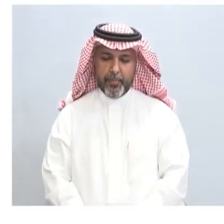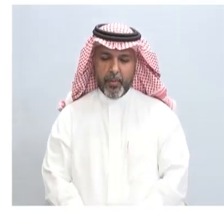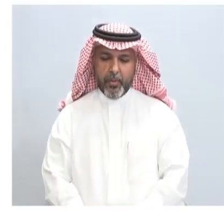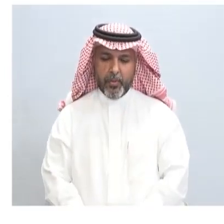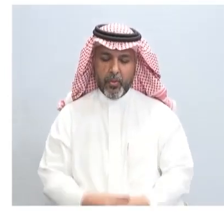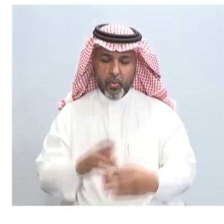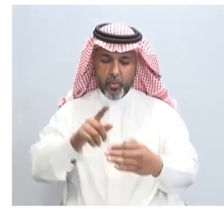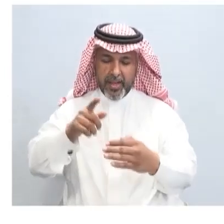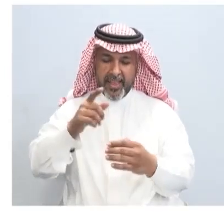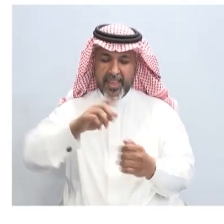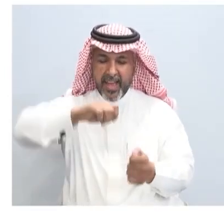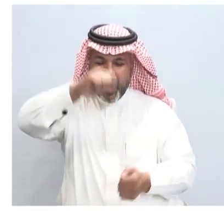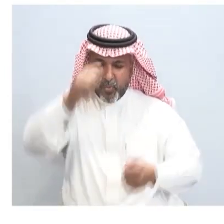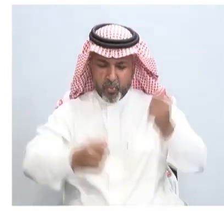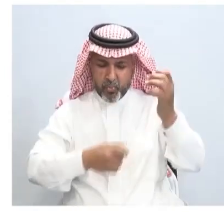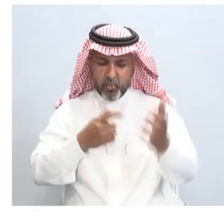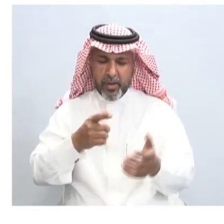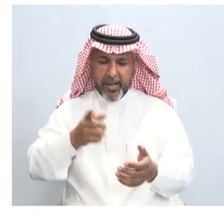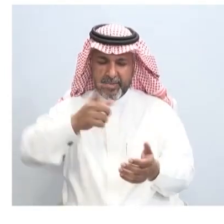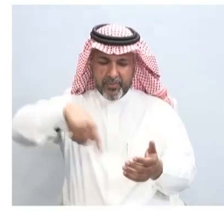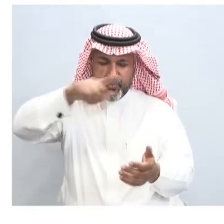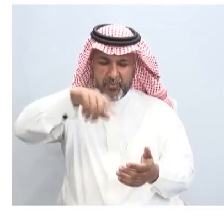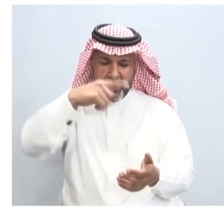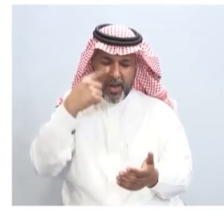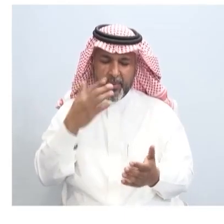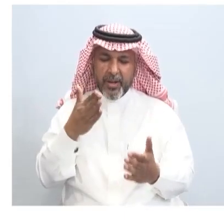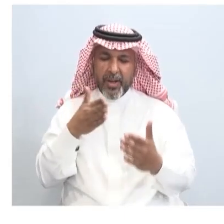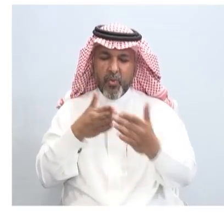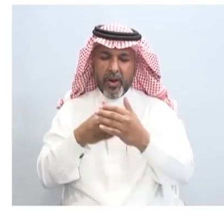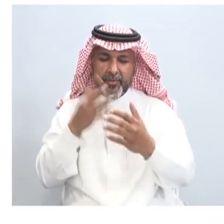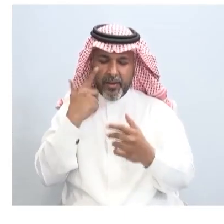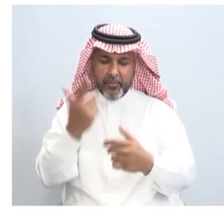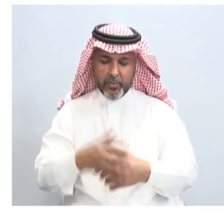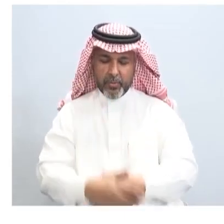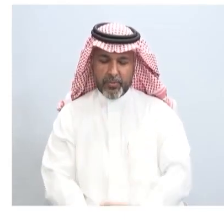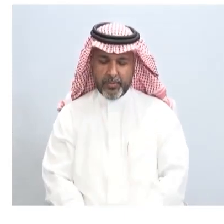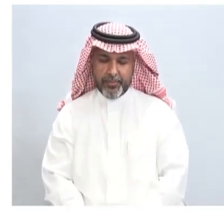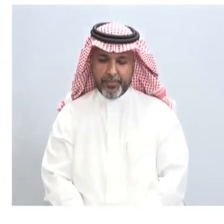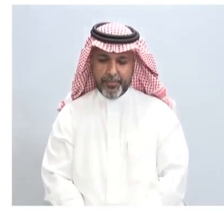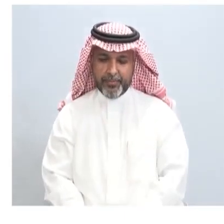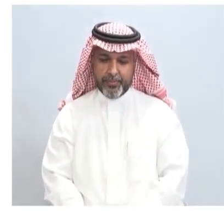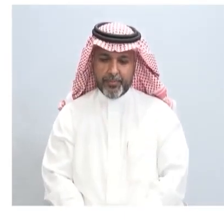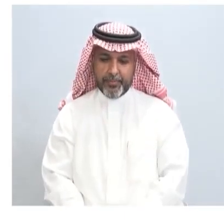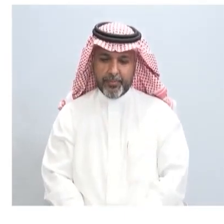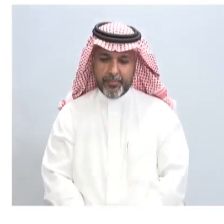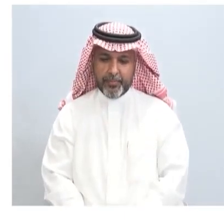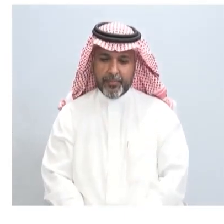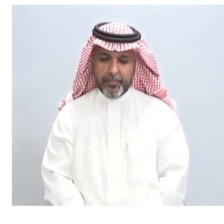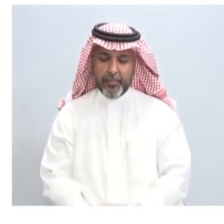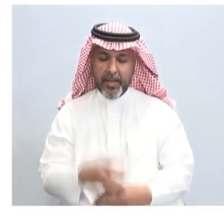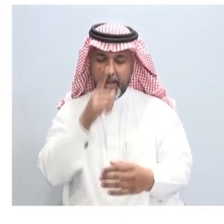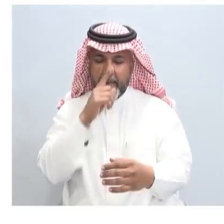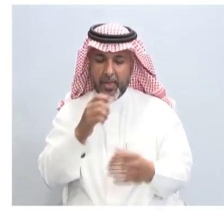ياتي علما بانه يعاد تدوير المؤشر اذا استقر على الخط الفاصل بين القطاعات الملونه ما احتمال ان